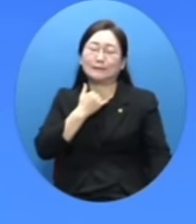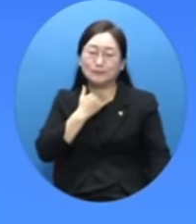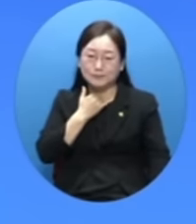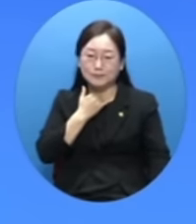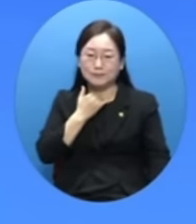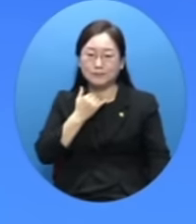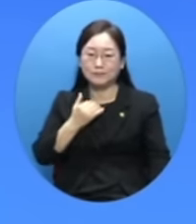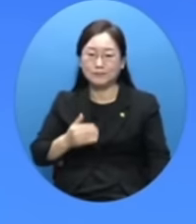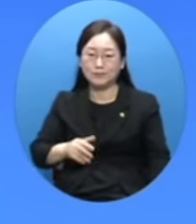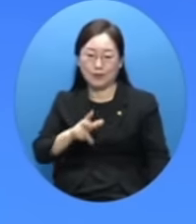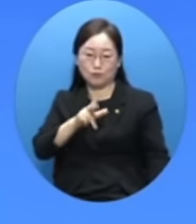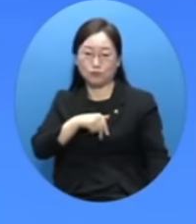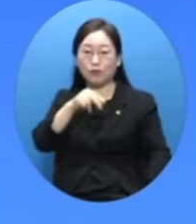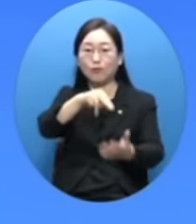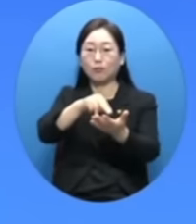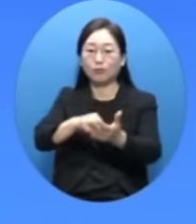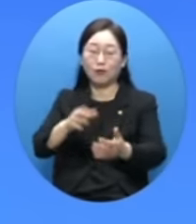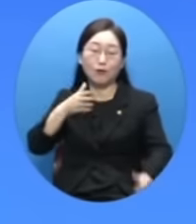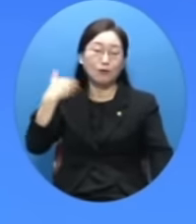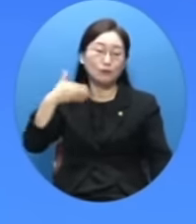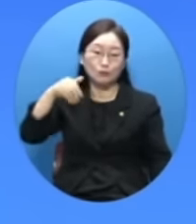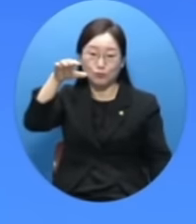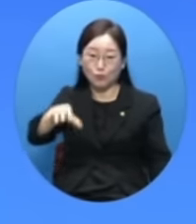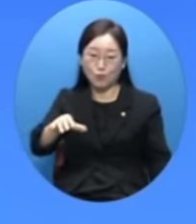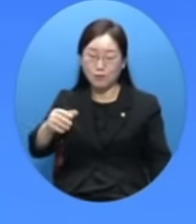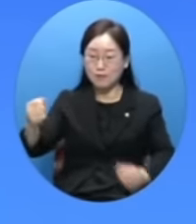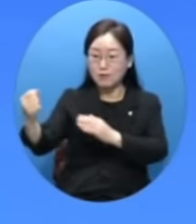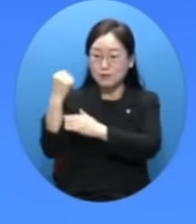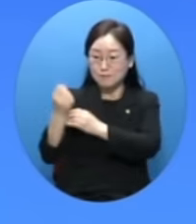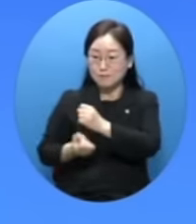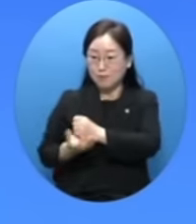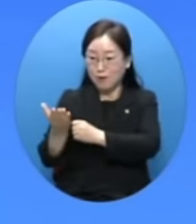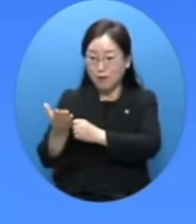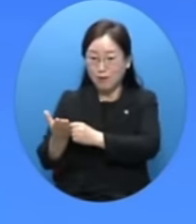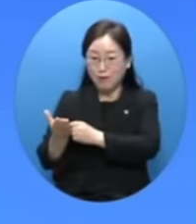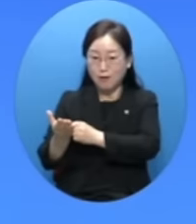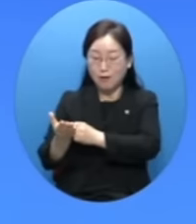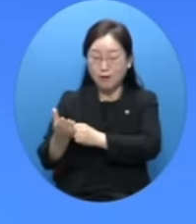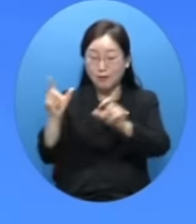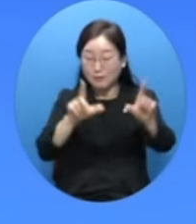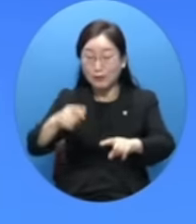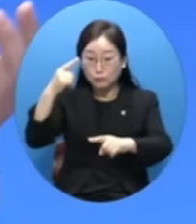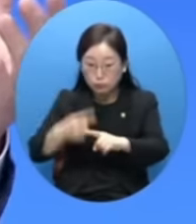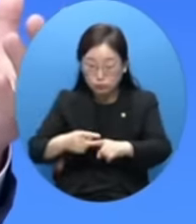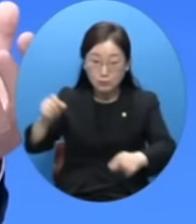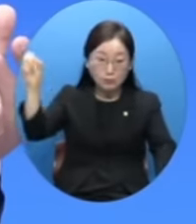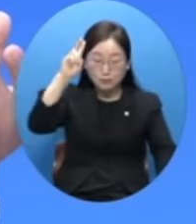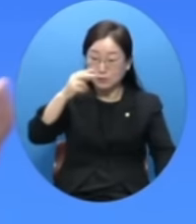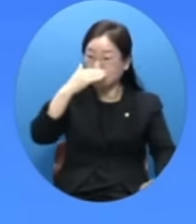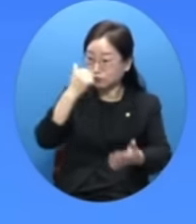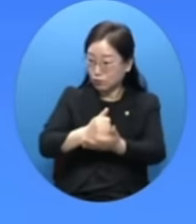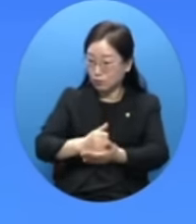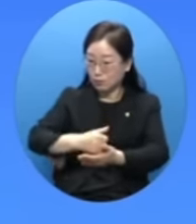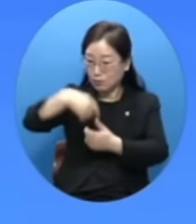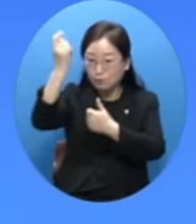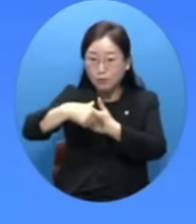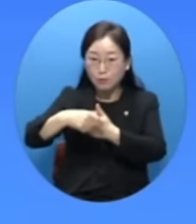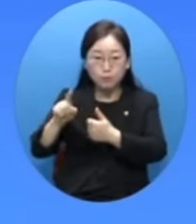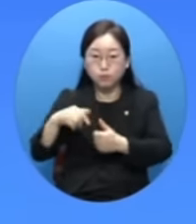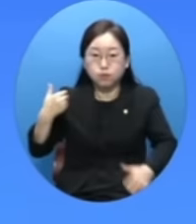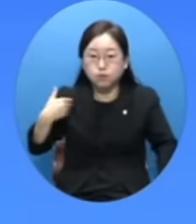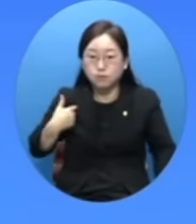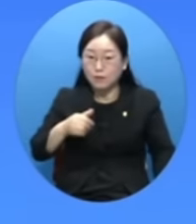국회의원으로 그냥 의정부에서 가장 영향력 있는 사람을 지내다가 하루아침에 내가 무슨 죄를 지었는지도 모르는데 여기